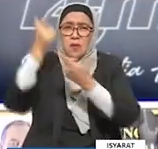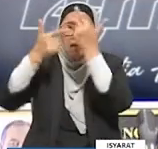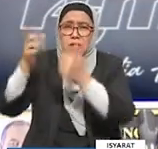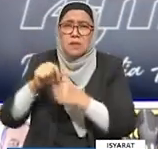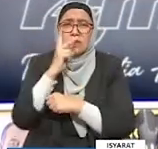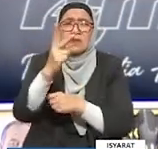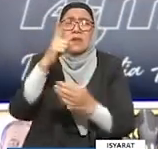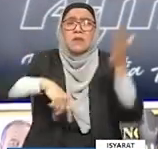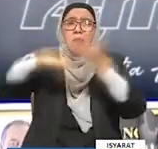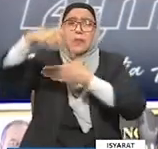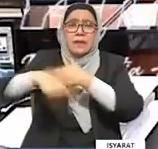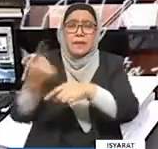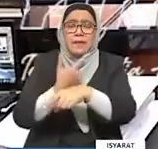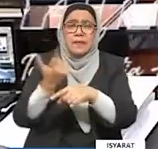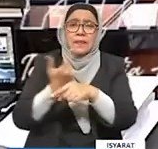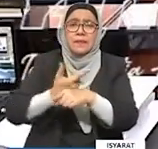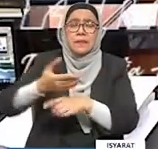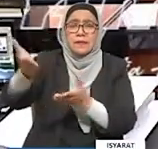program-program latihan mereka.